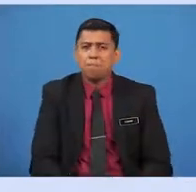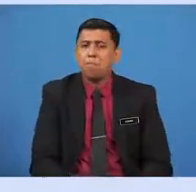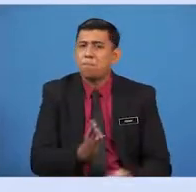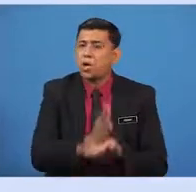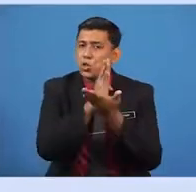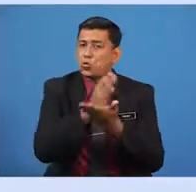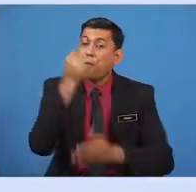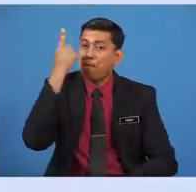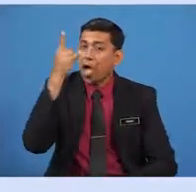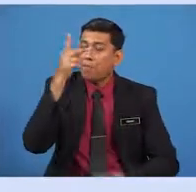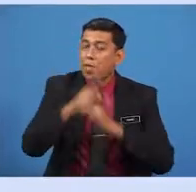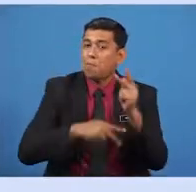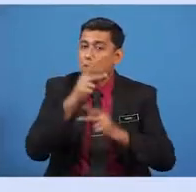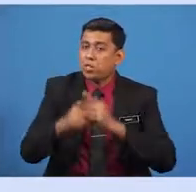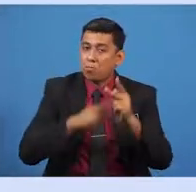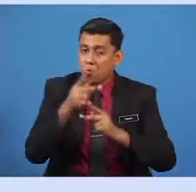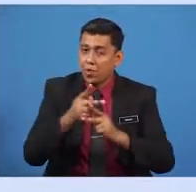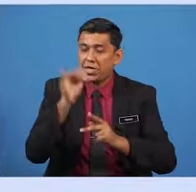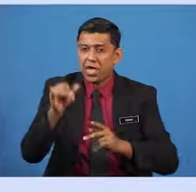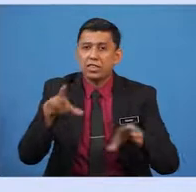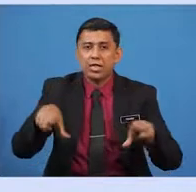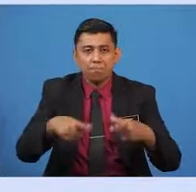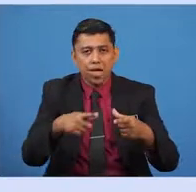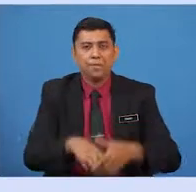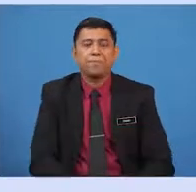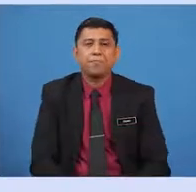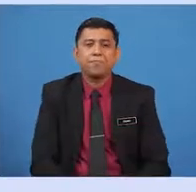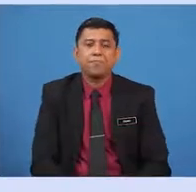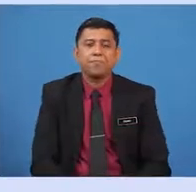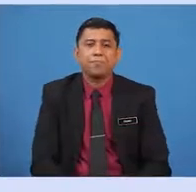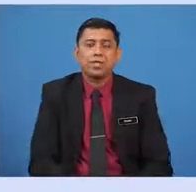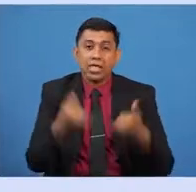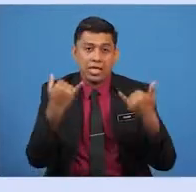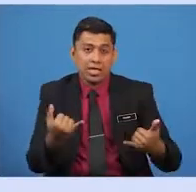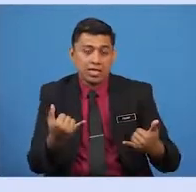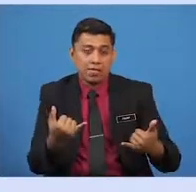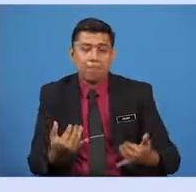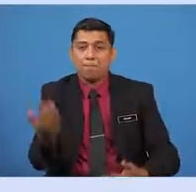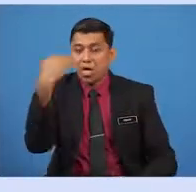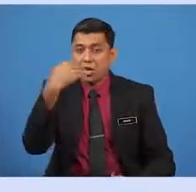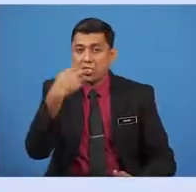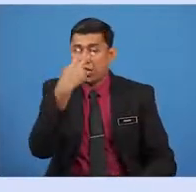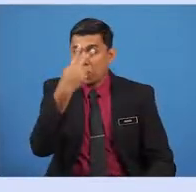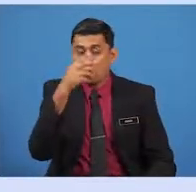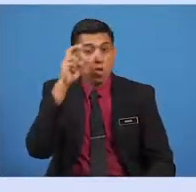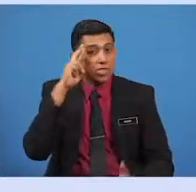memahami proses-proses yang terlibat. Sekarang, mari kita teliti carta alir